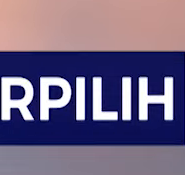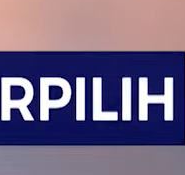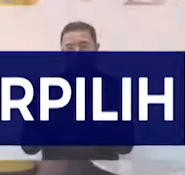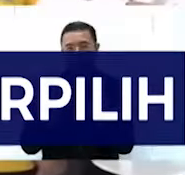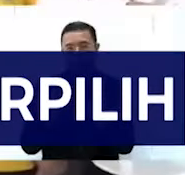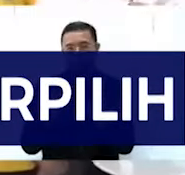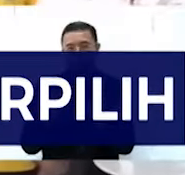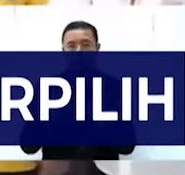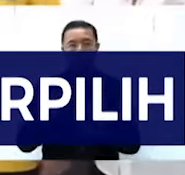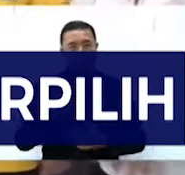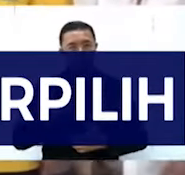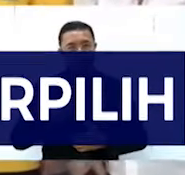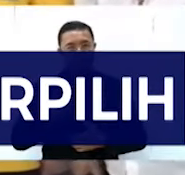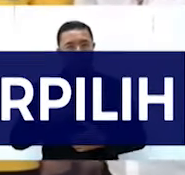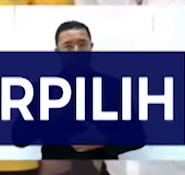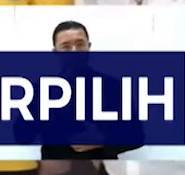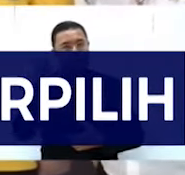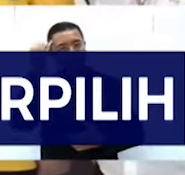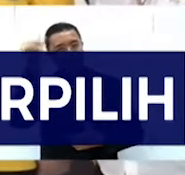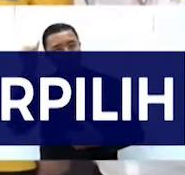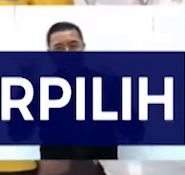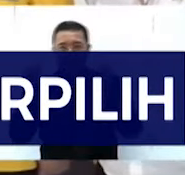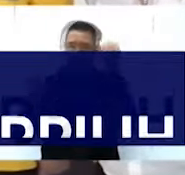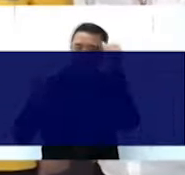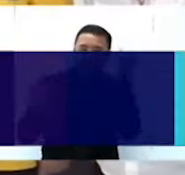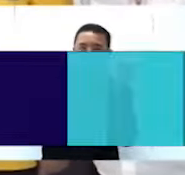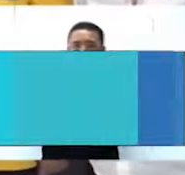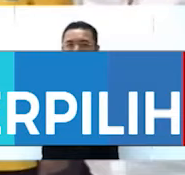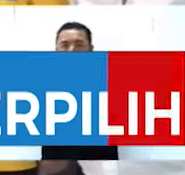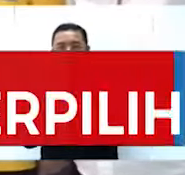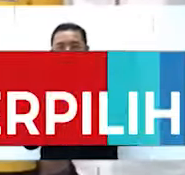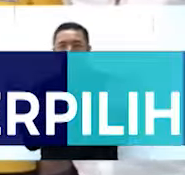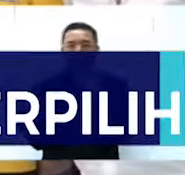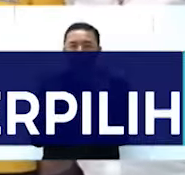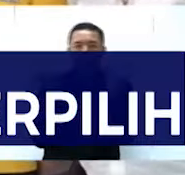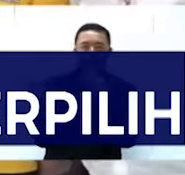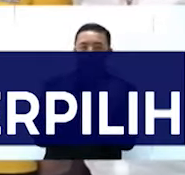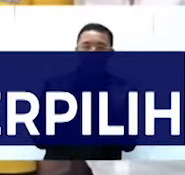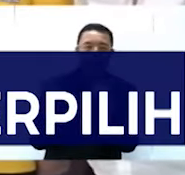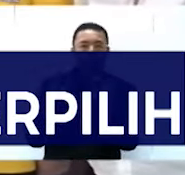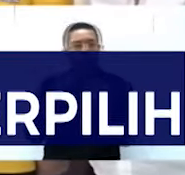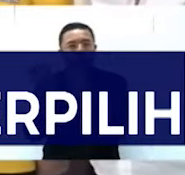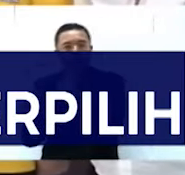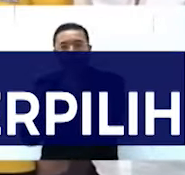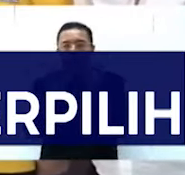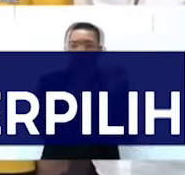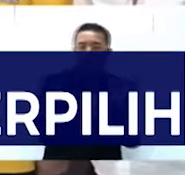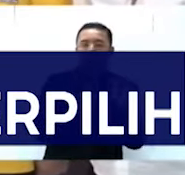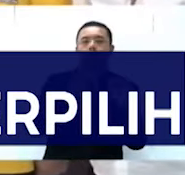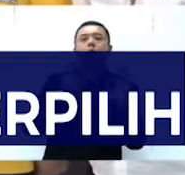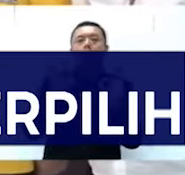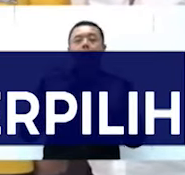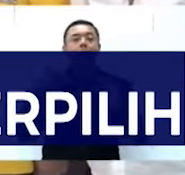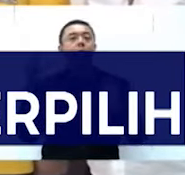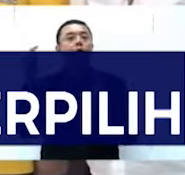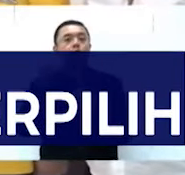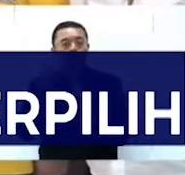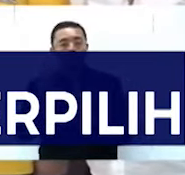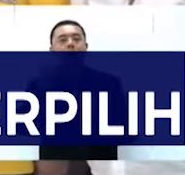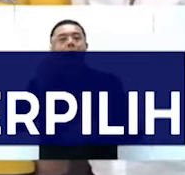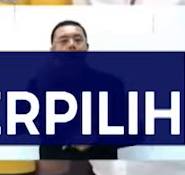aspek kita adu argumen adu gagasan adu solusi tapi tujuannya